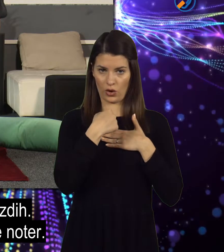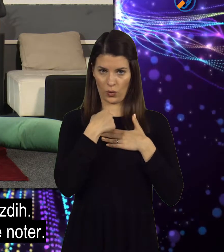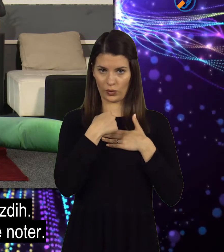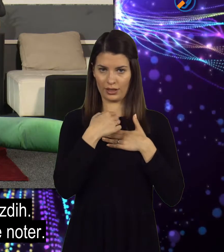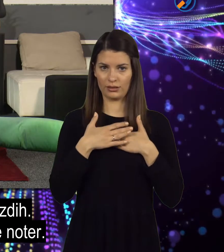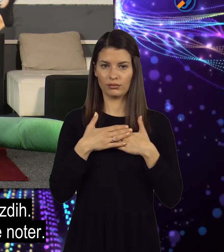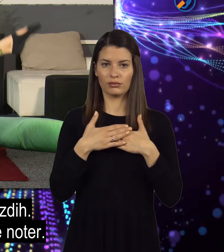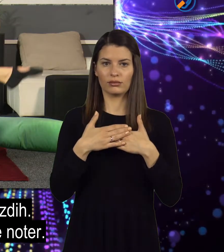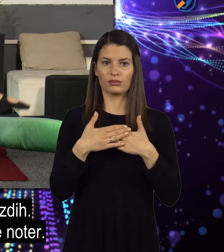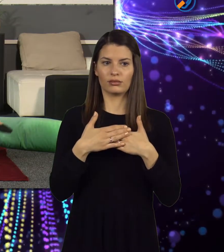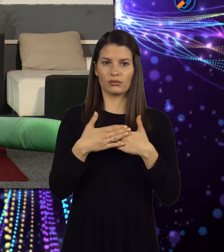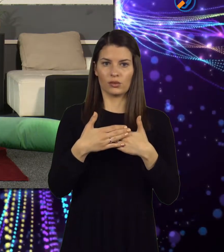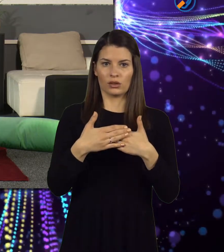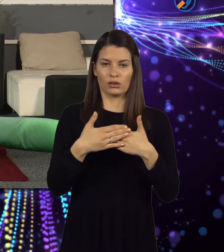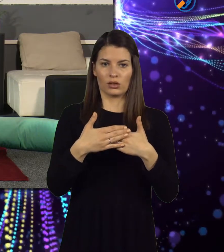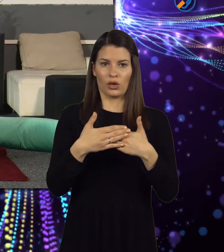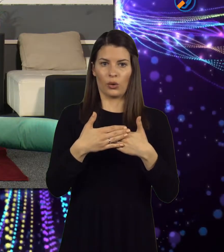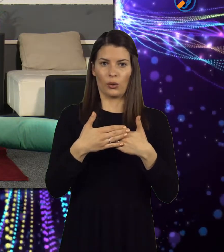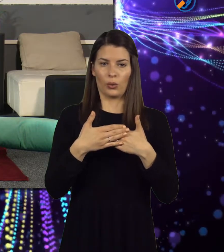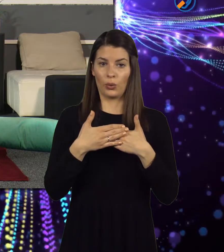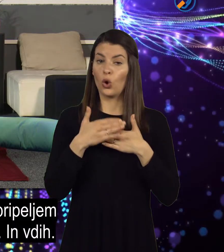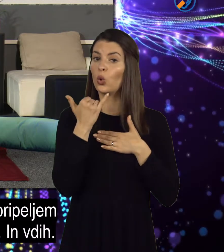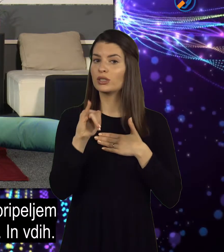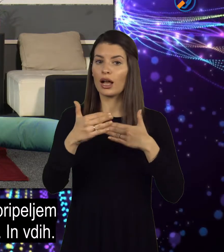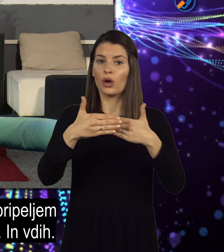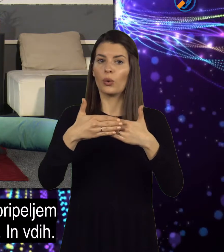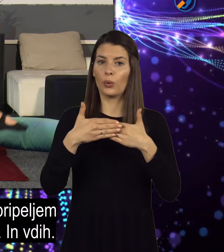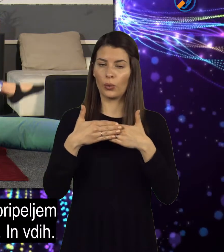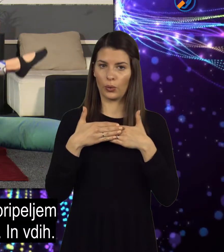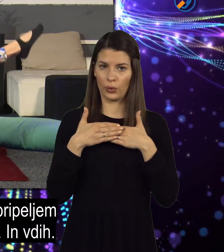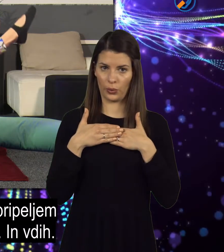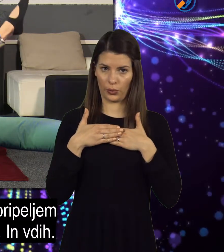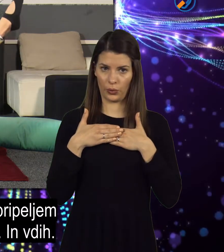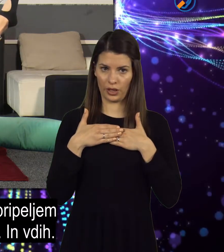Brada ostane notri in vsak izdih